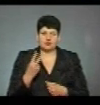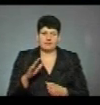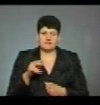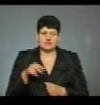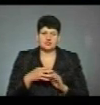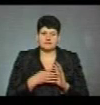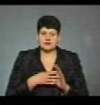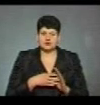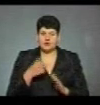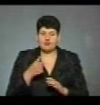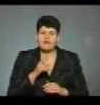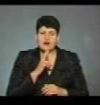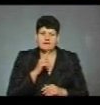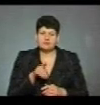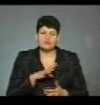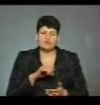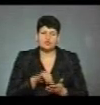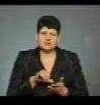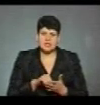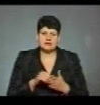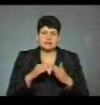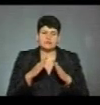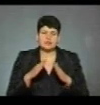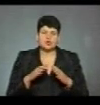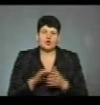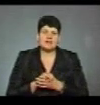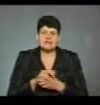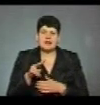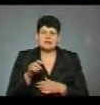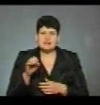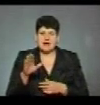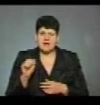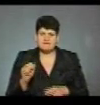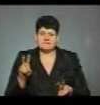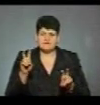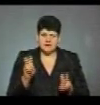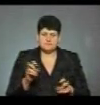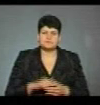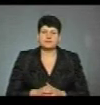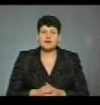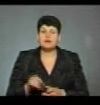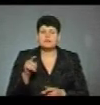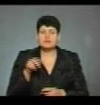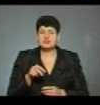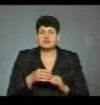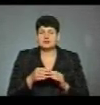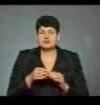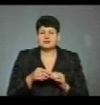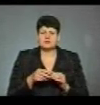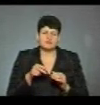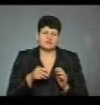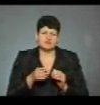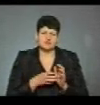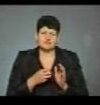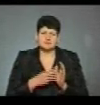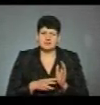2019 року в Кременці. Він був учасником товариства «Лева» та театру-студії «Не журись» у Львові. У 1989 році